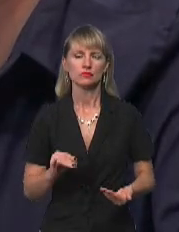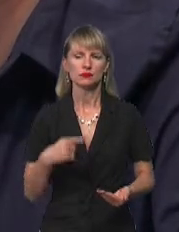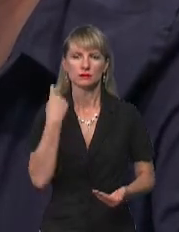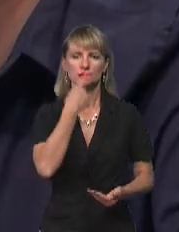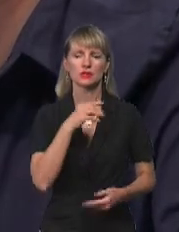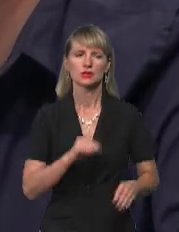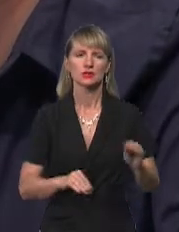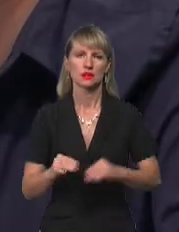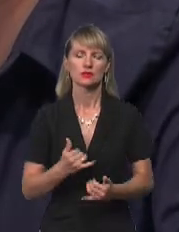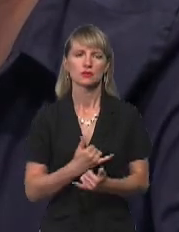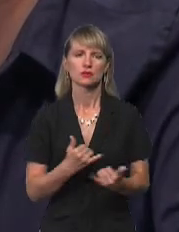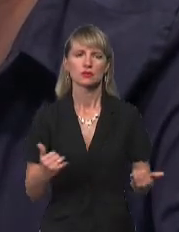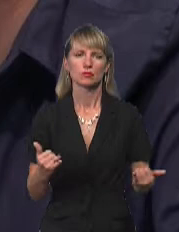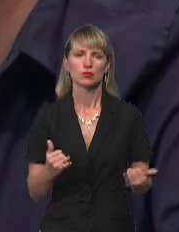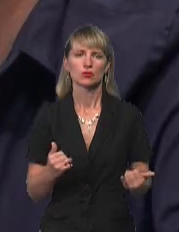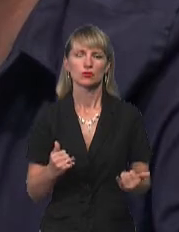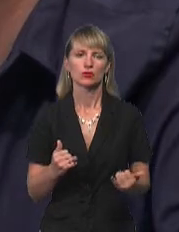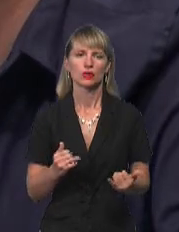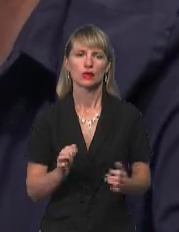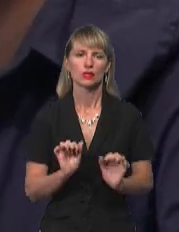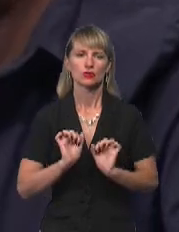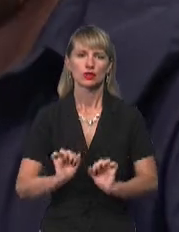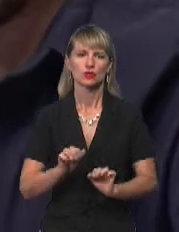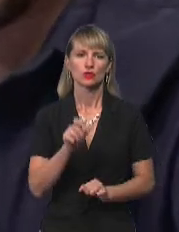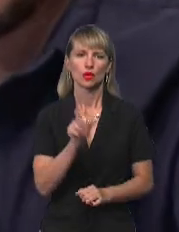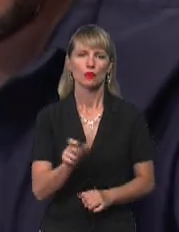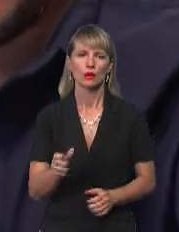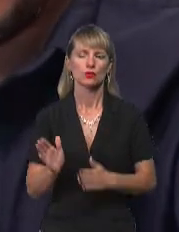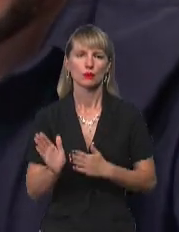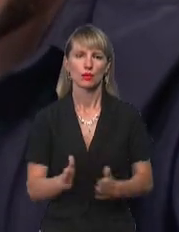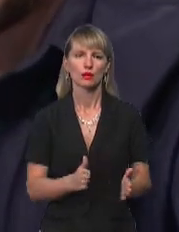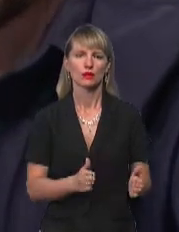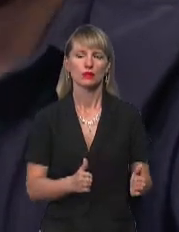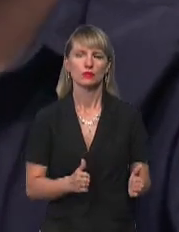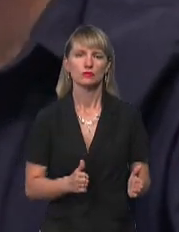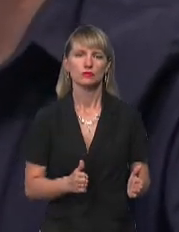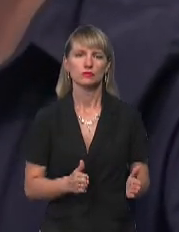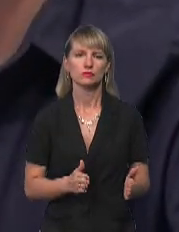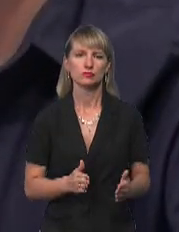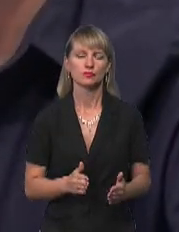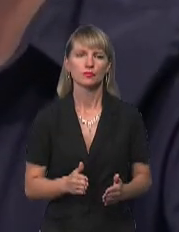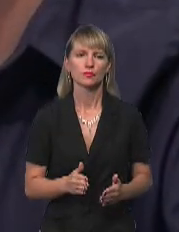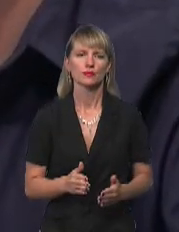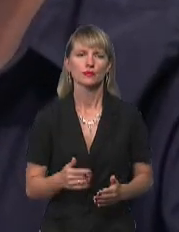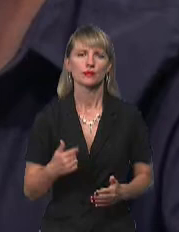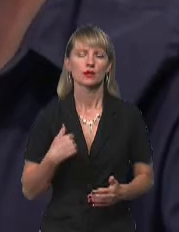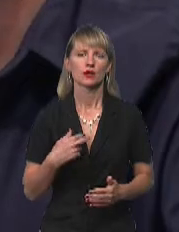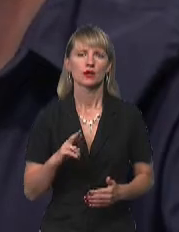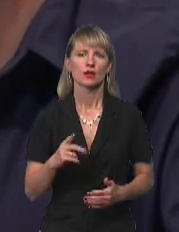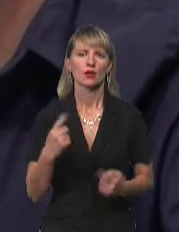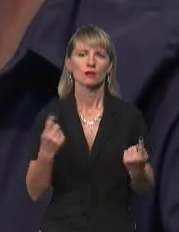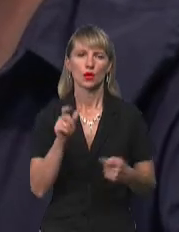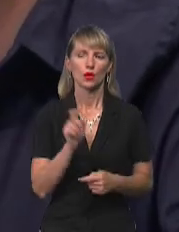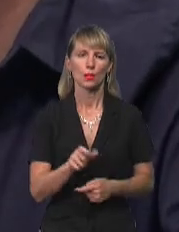склад забезпечує охорону громадського порядку. Пане Анатолію, я, наприклад, як звичайний громадянин,